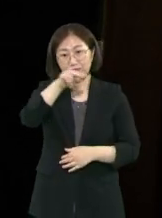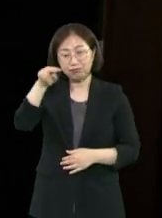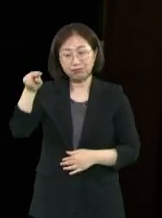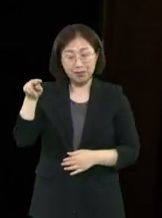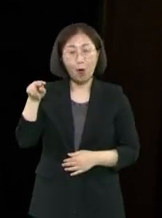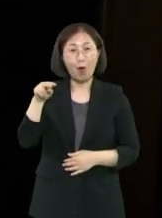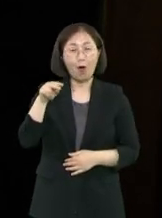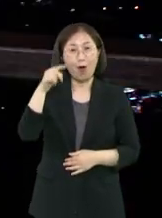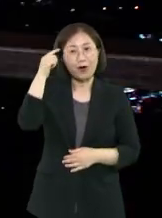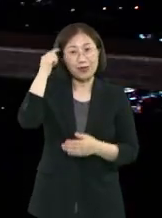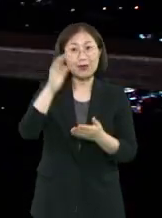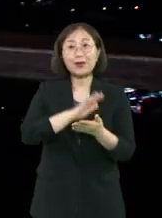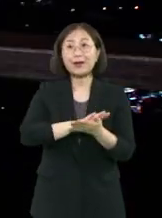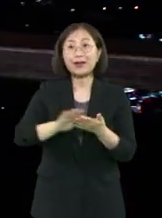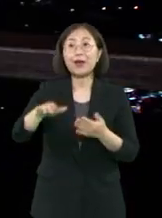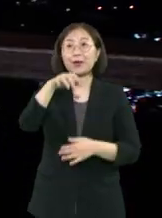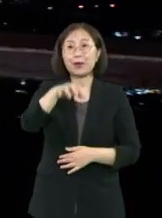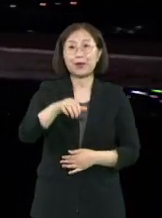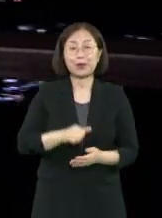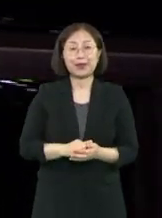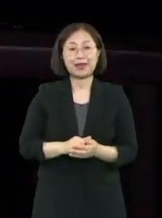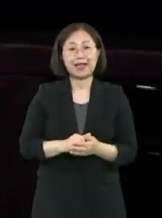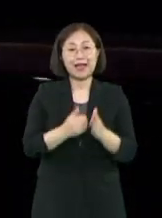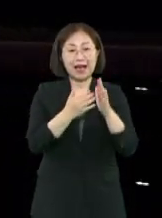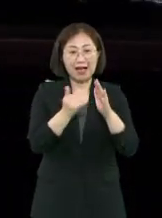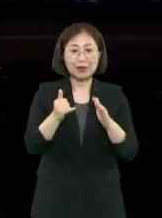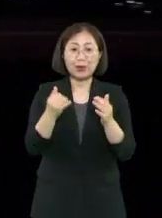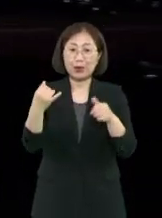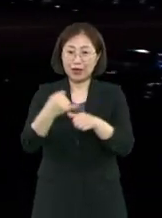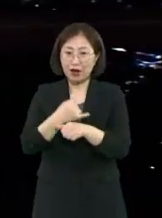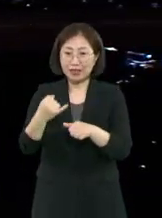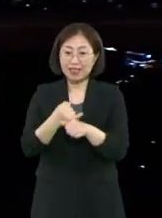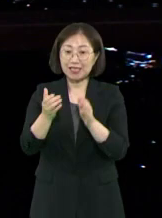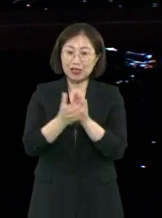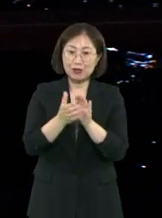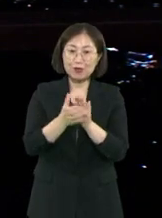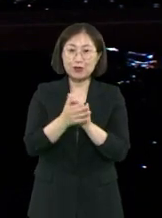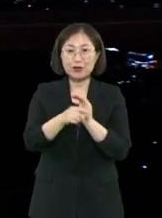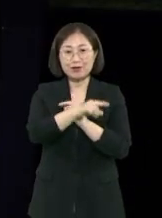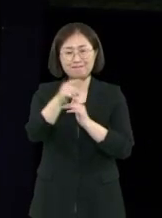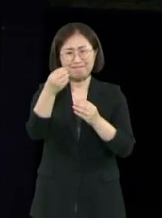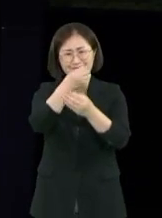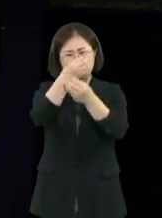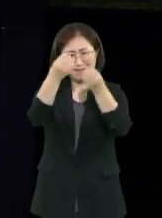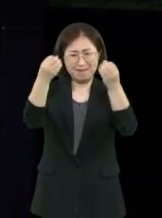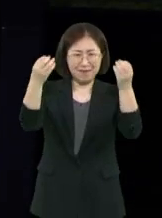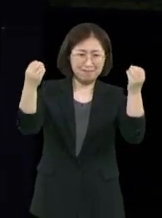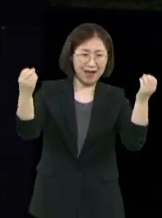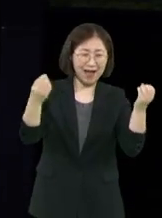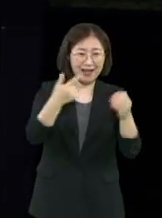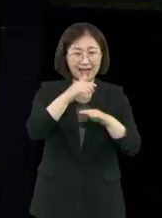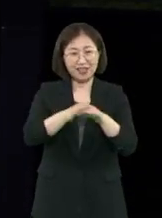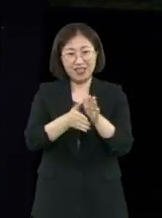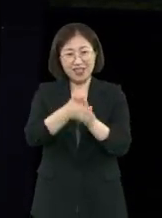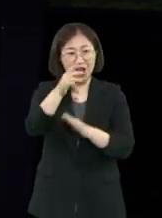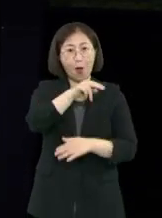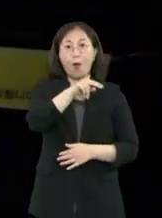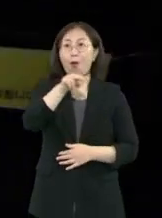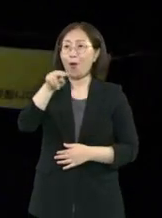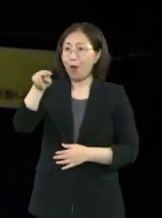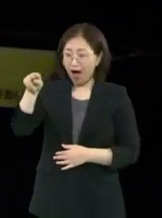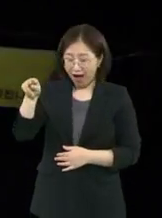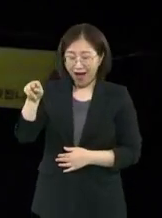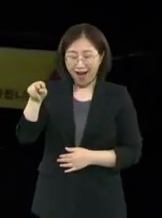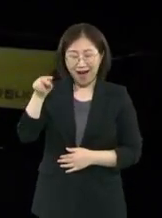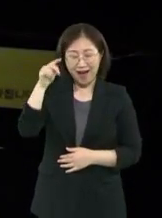식히기 최고의 장소. 가족과 연인, 친구들은 불빛들로 찬 휘황찬란한 대전의 야경을 보고 있자니 시간